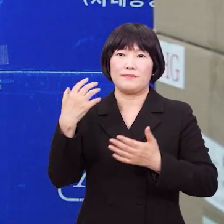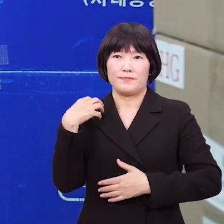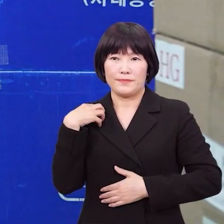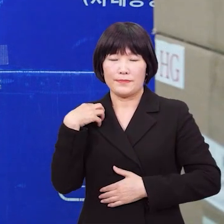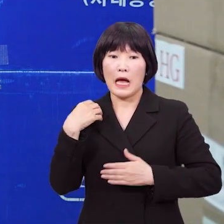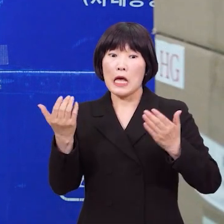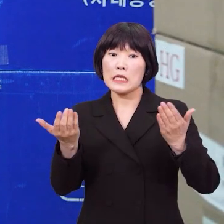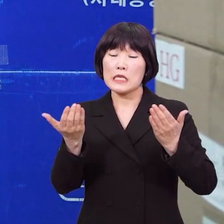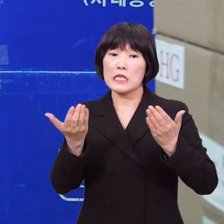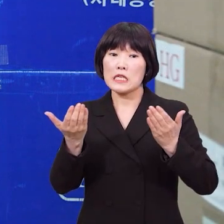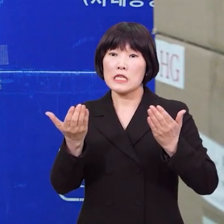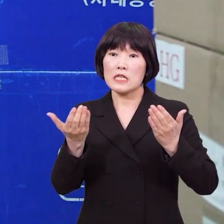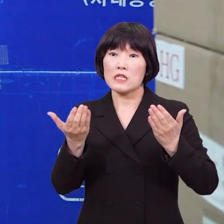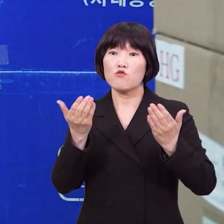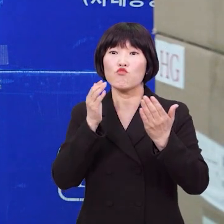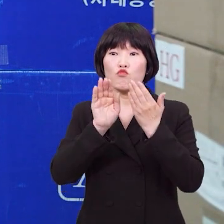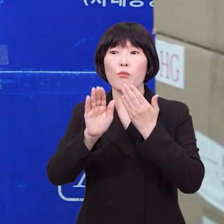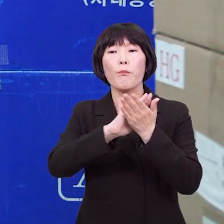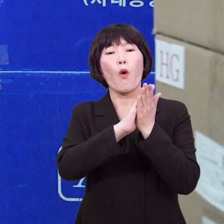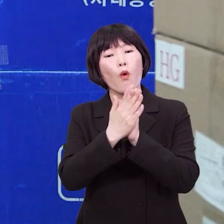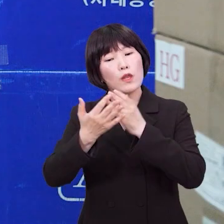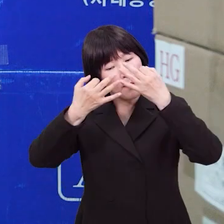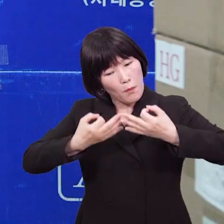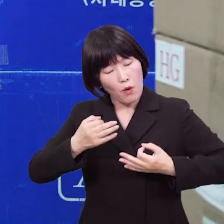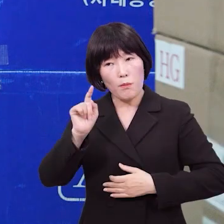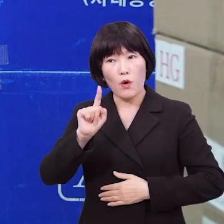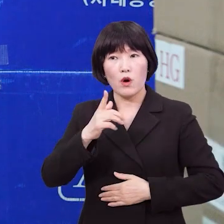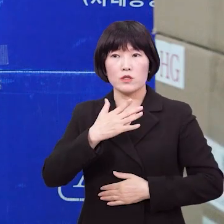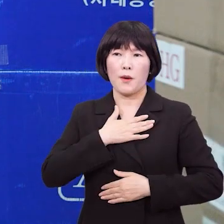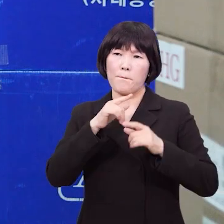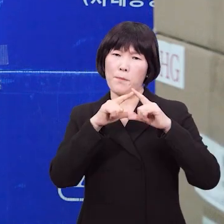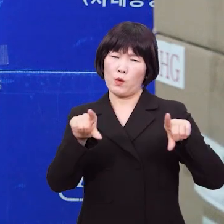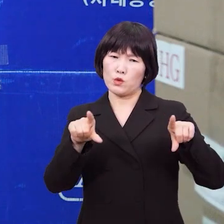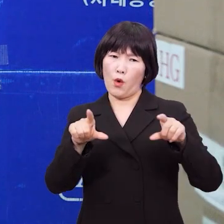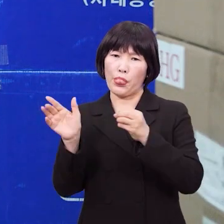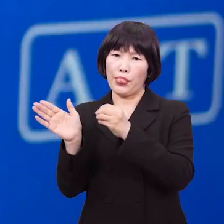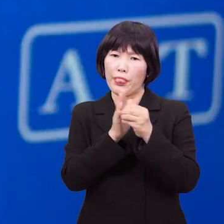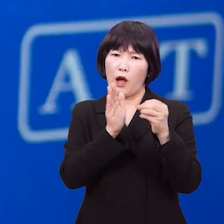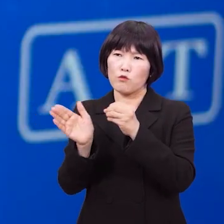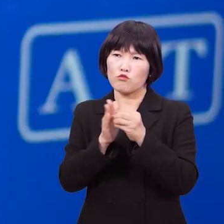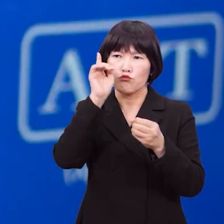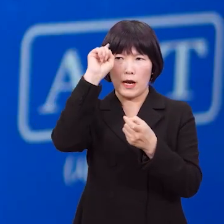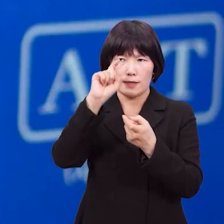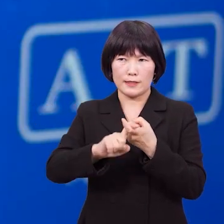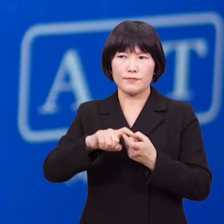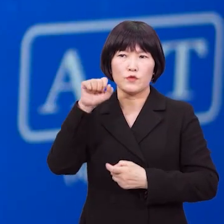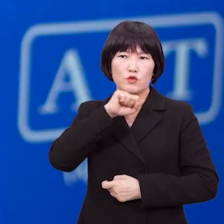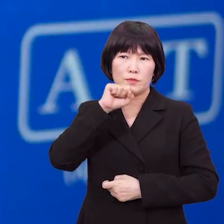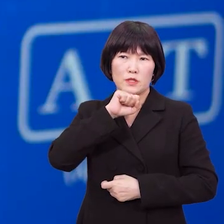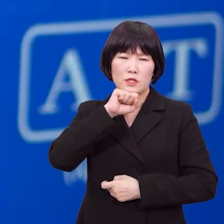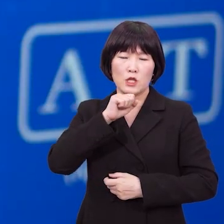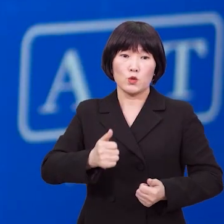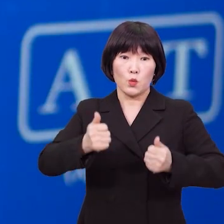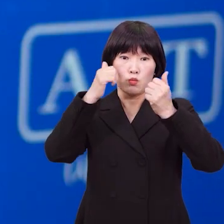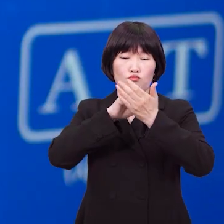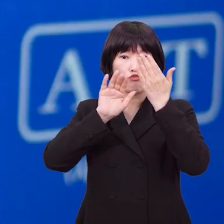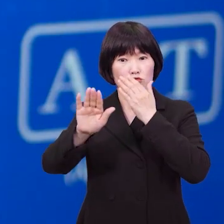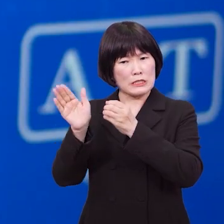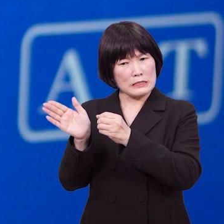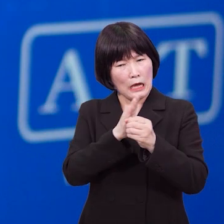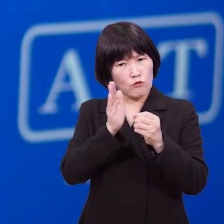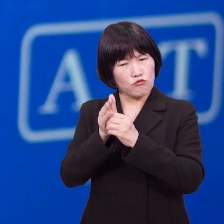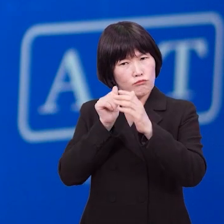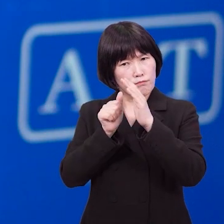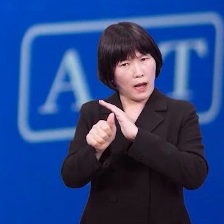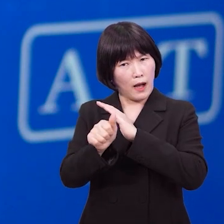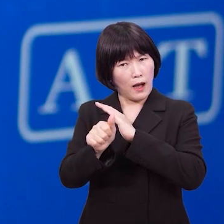많아 졸업 후에 탁구 선수가 되어야 하나 라고 생각했습니다. 그런데 학교 선생님의 추천으로